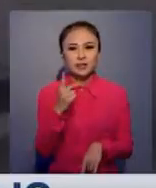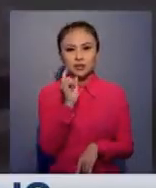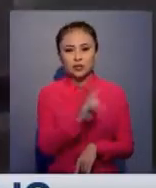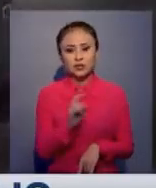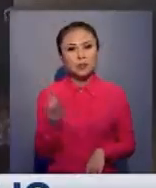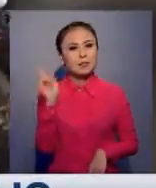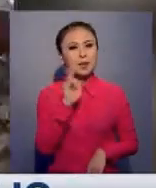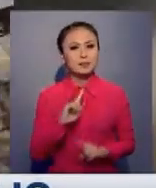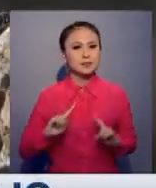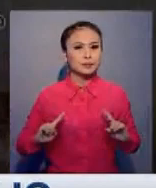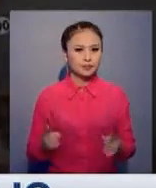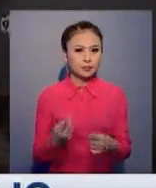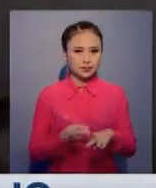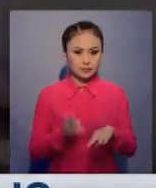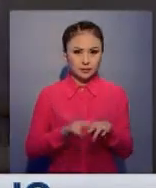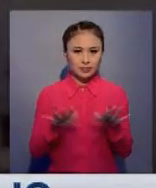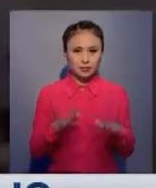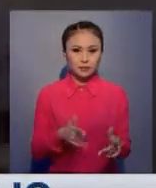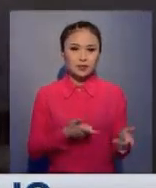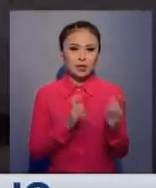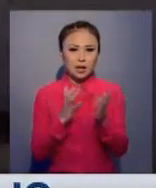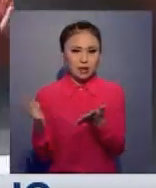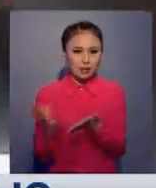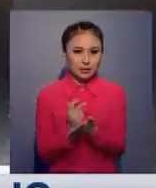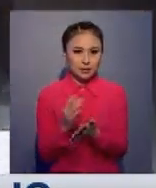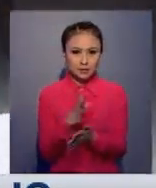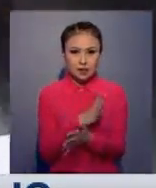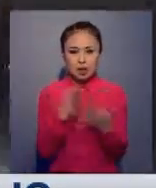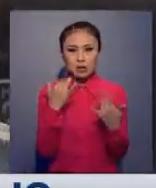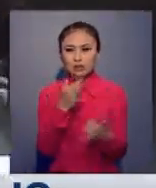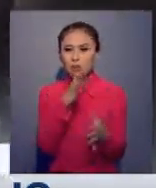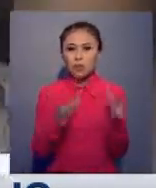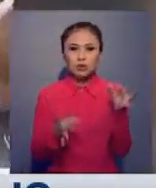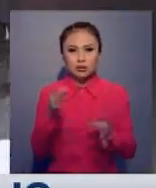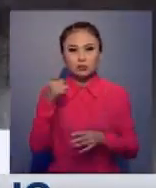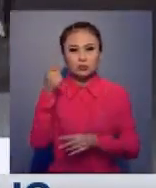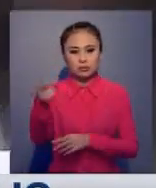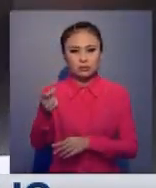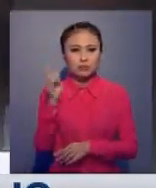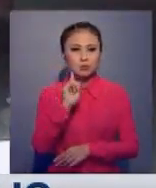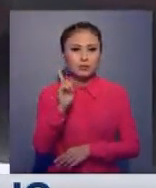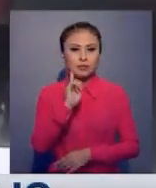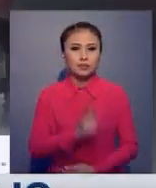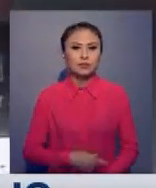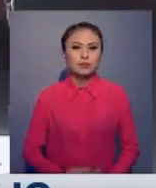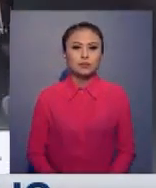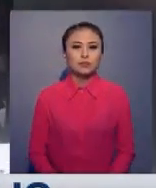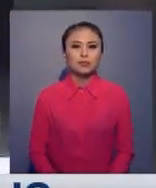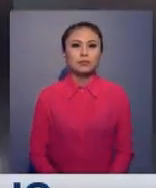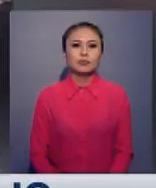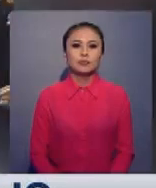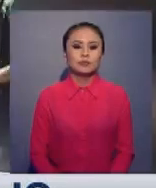күдіктіні тұтқындады. Оның бірінен аңшы мылтығы тәркіленді. Қазір сотқа дейінгі тергеу жүріп жатыр.